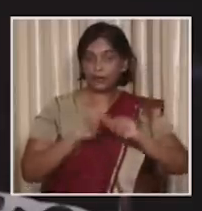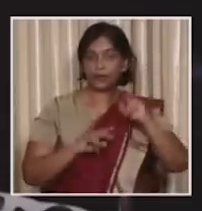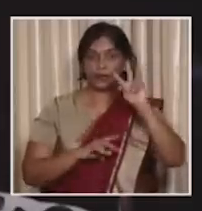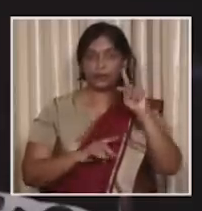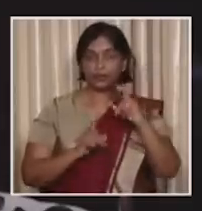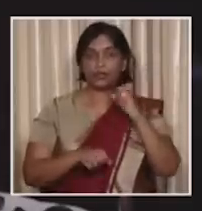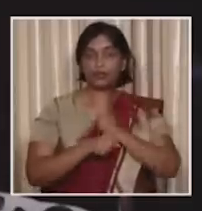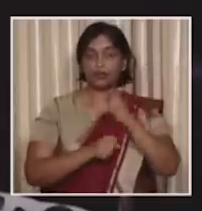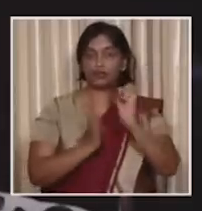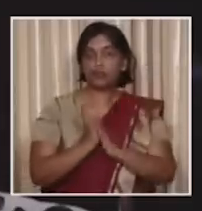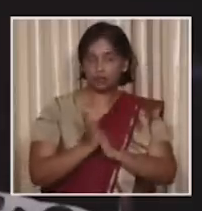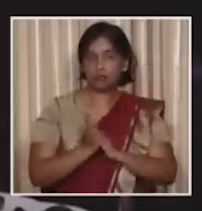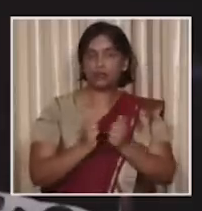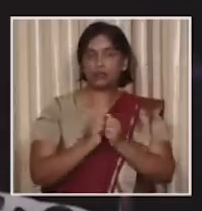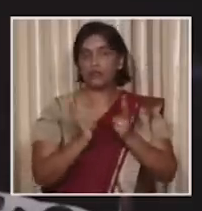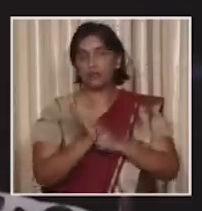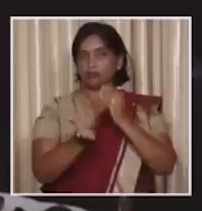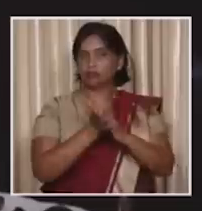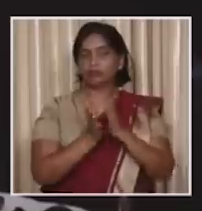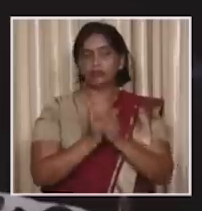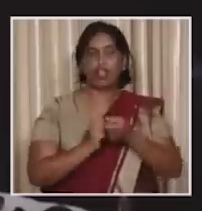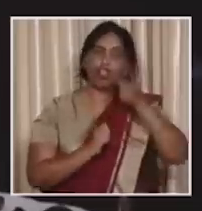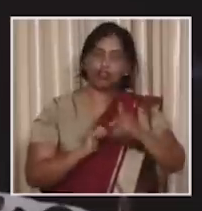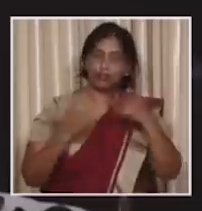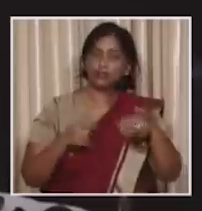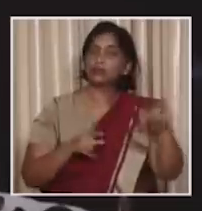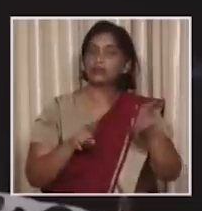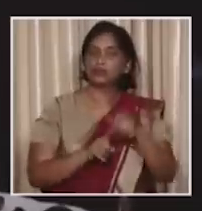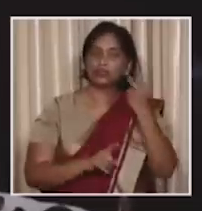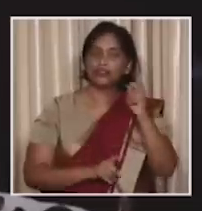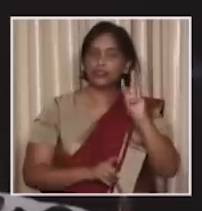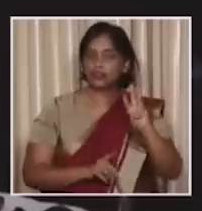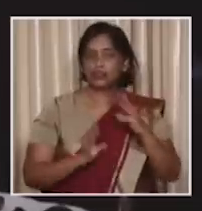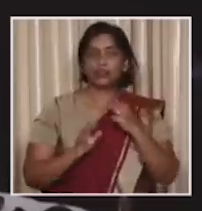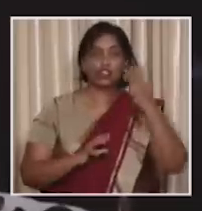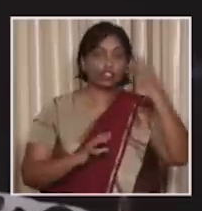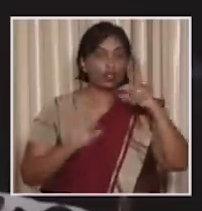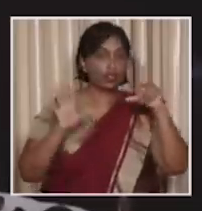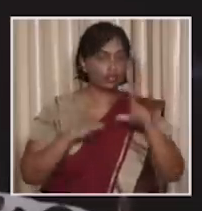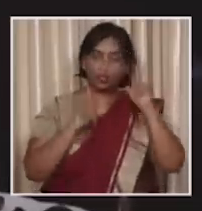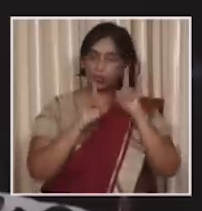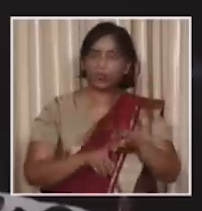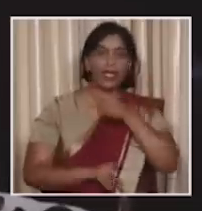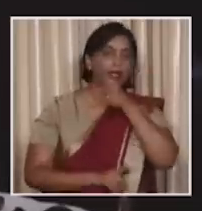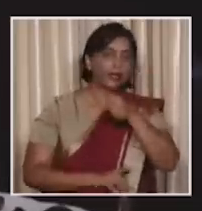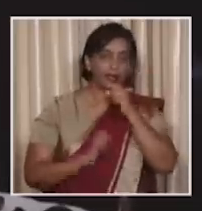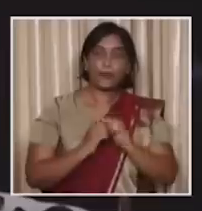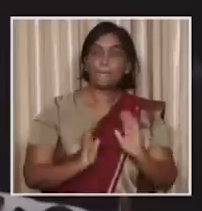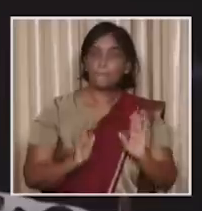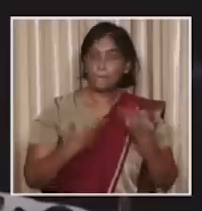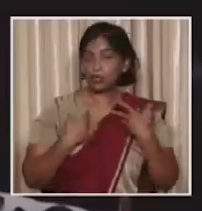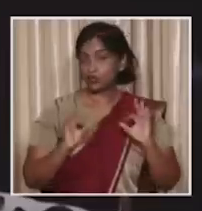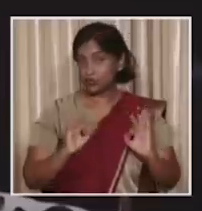රාජ්‍ය සේවා කොමිෂන් සභාවෙන්ද මෙම පුරප්පාඩු පිරීම සඳහා අනුමැතිය ලැබී තිබුණා. ඒ අනුව 2023 3 7 වෙනිදා සිට ඊට අදාළ සම්මුඛ පරීක්ෂණ ආරම්භ කිරීමට